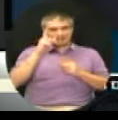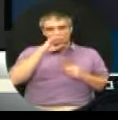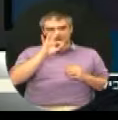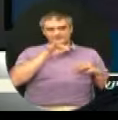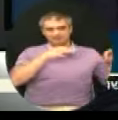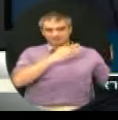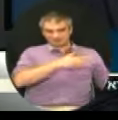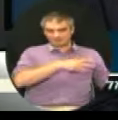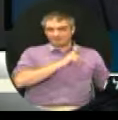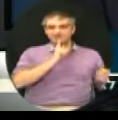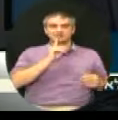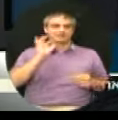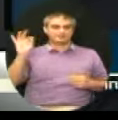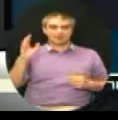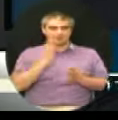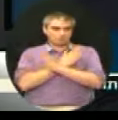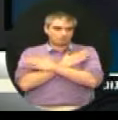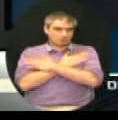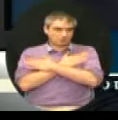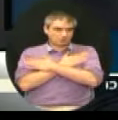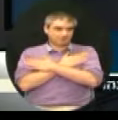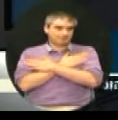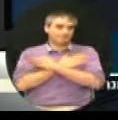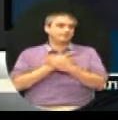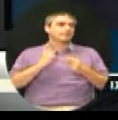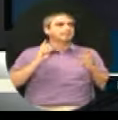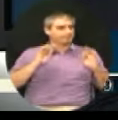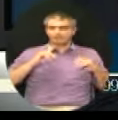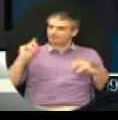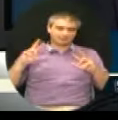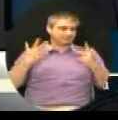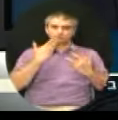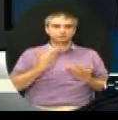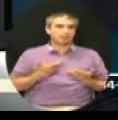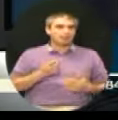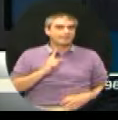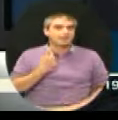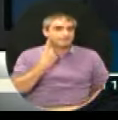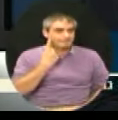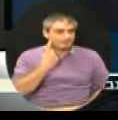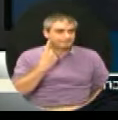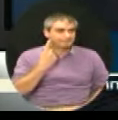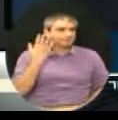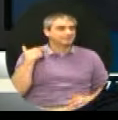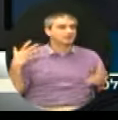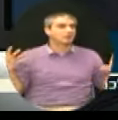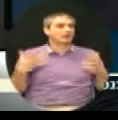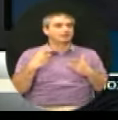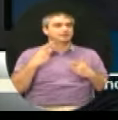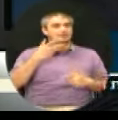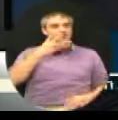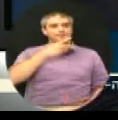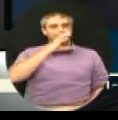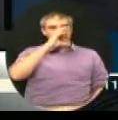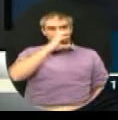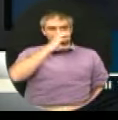אביו הספרדים, ואת הדתו מצד אמו, את המרוקאים, ומלא את כל הציבור הישראלי. אבל פעם ארגנו איזה כנס